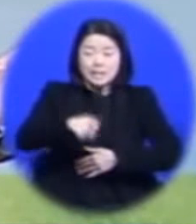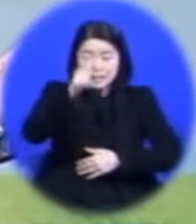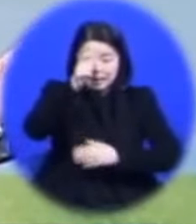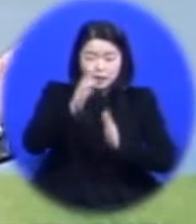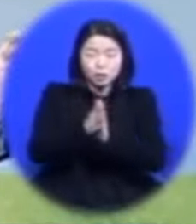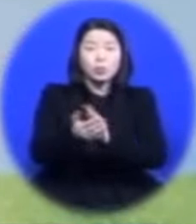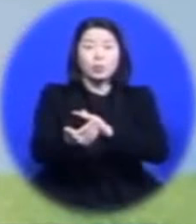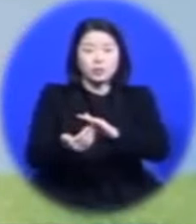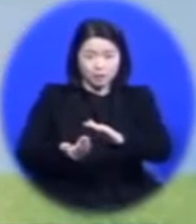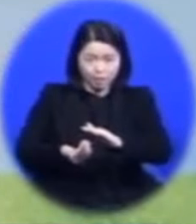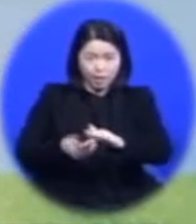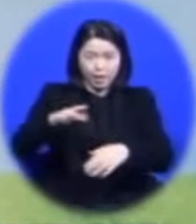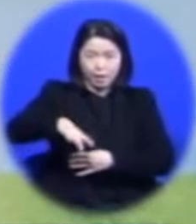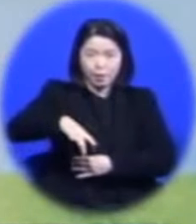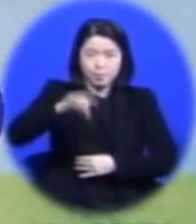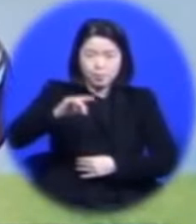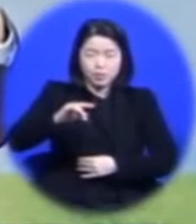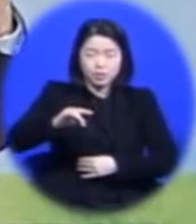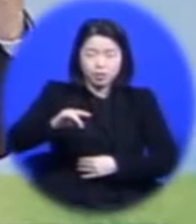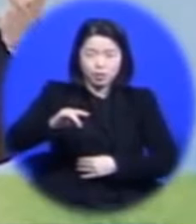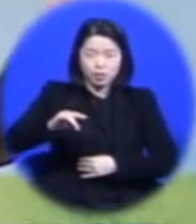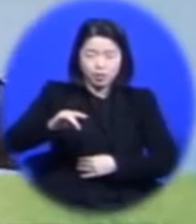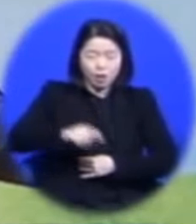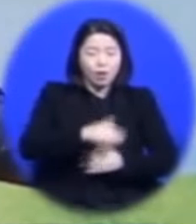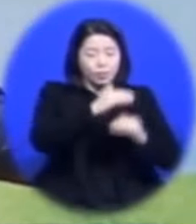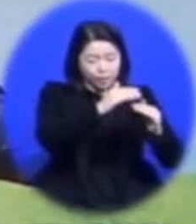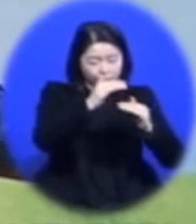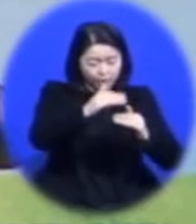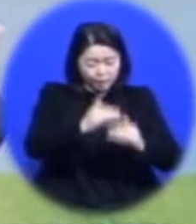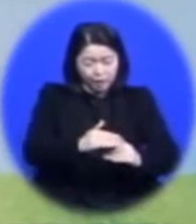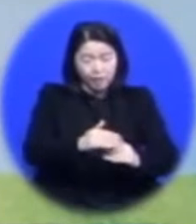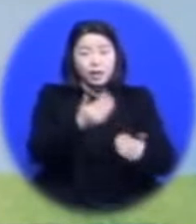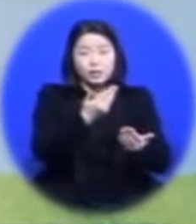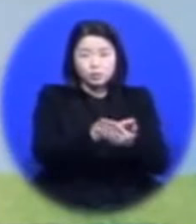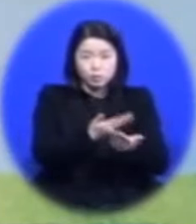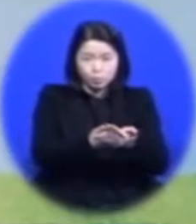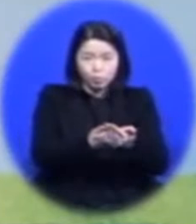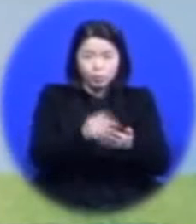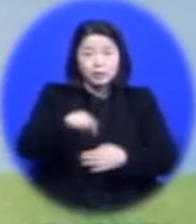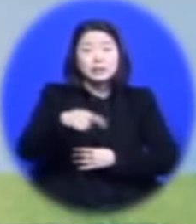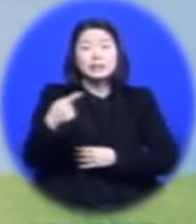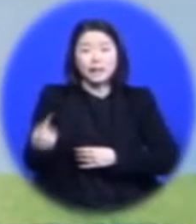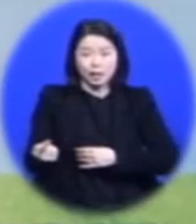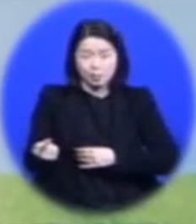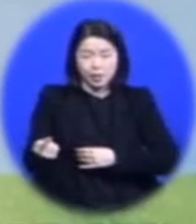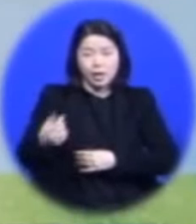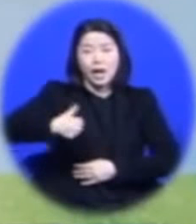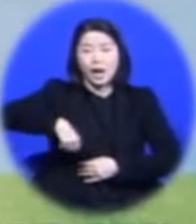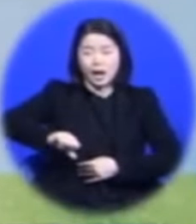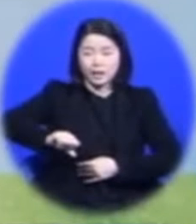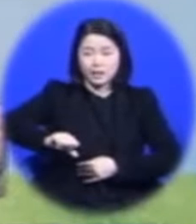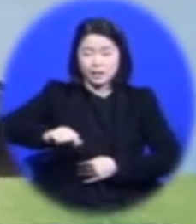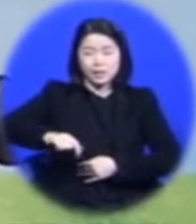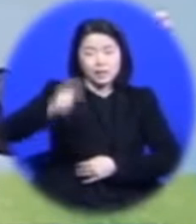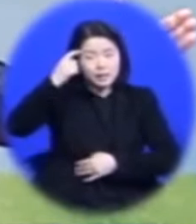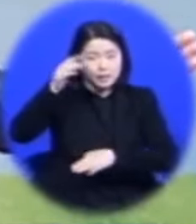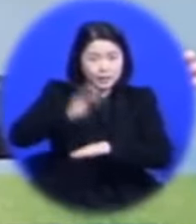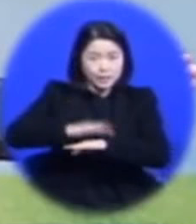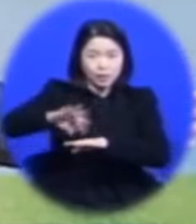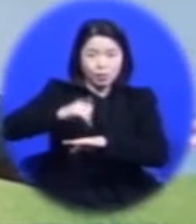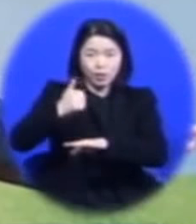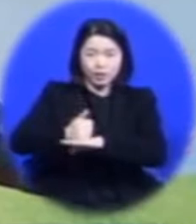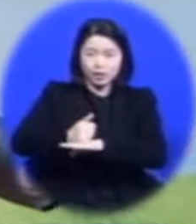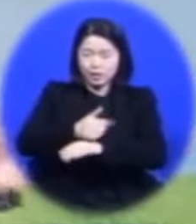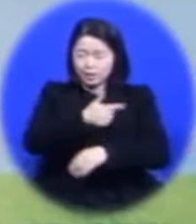전에 먼저 이렇게 되게 해 주시고 그다음에 우리 아들 솔로몬이 창대한